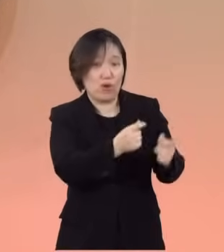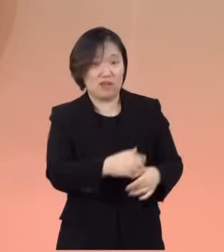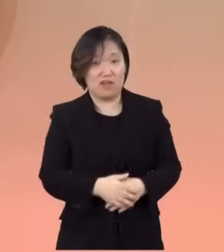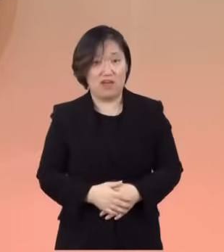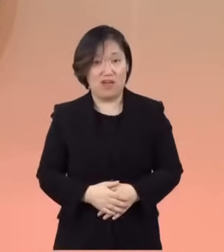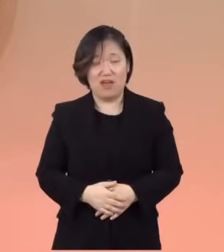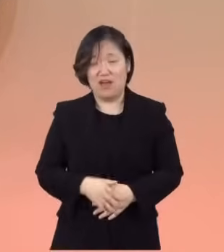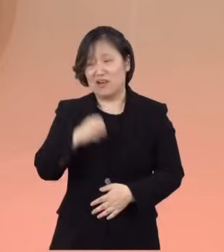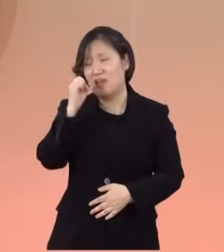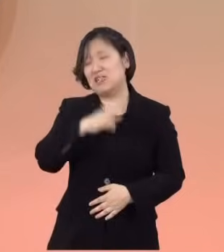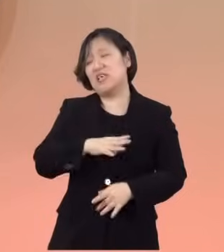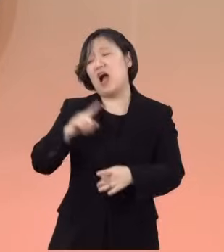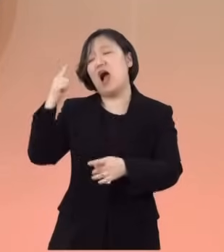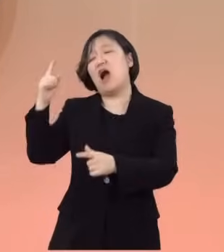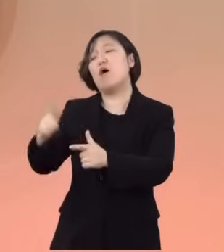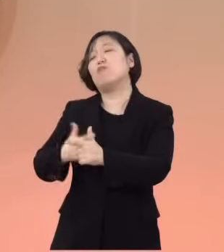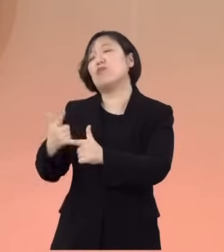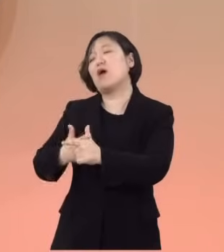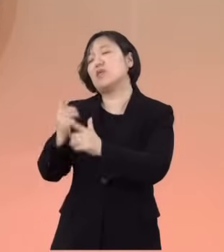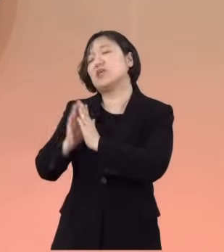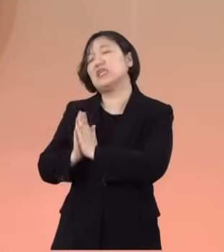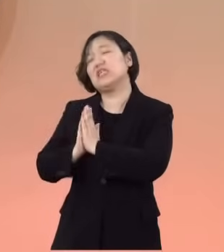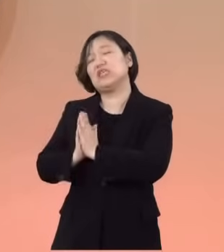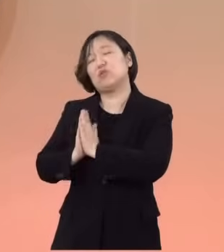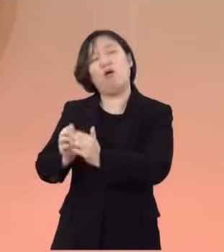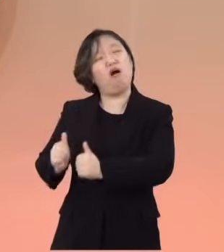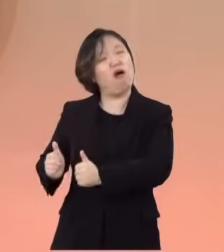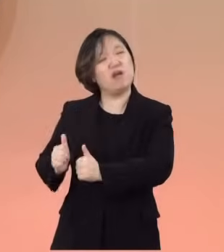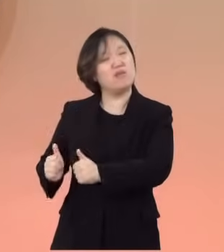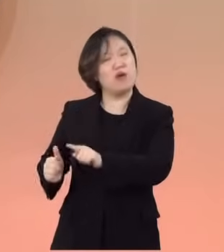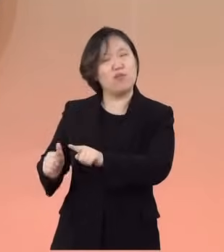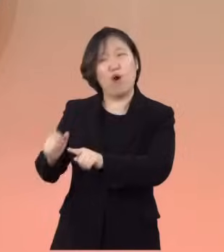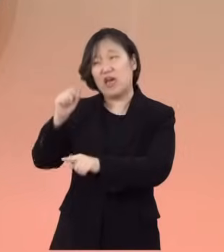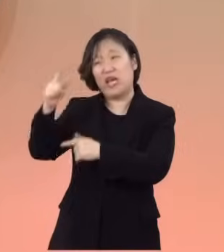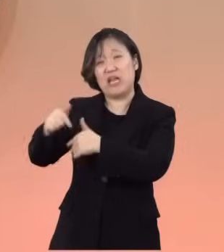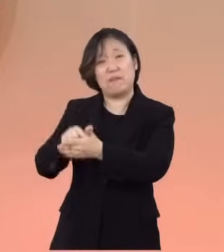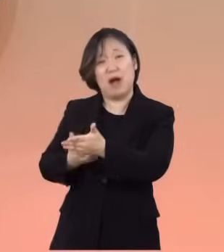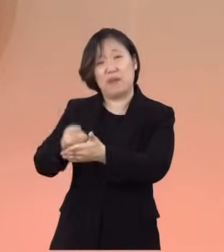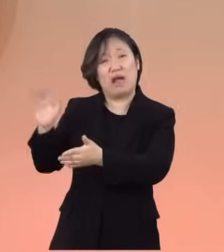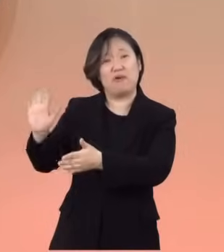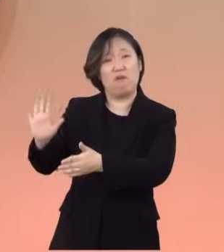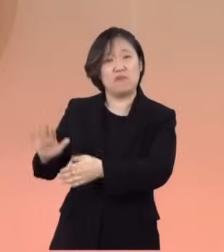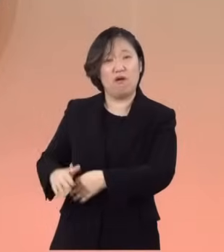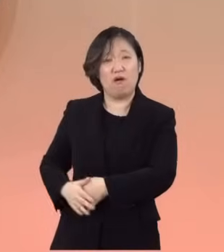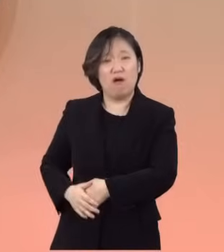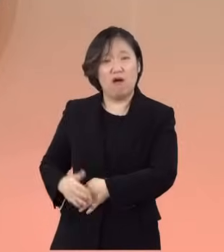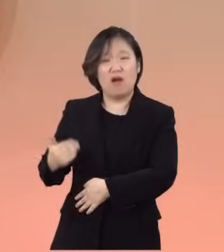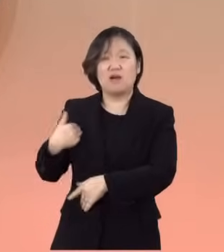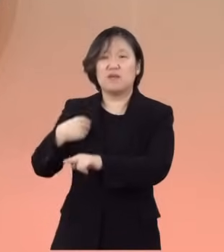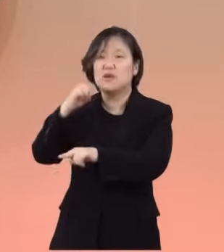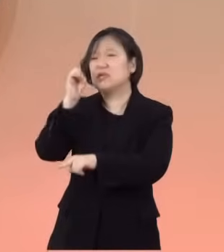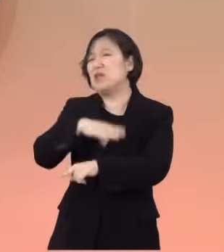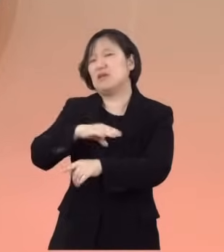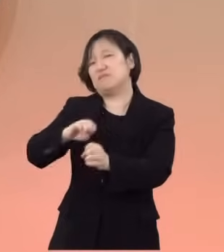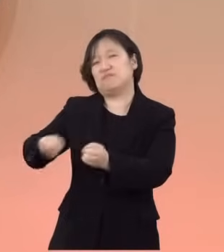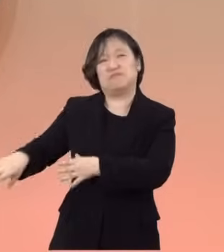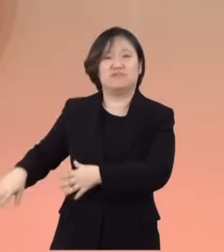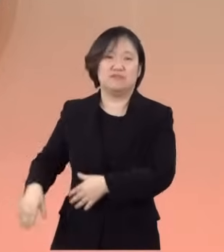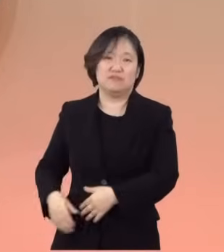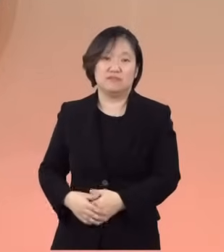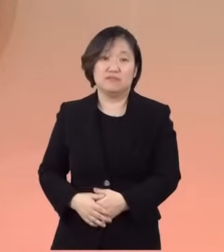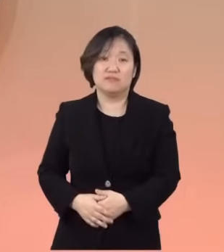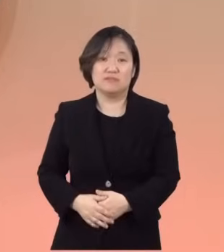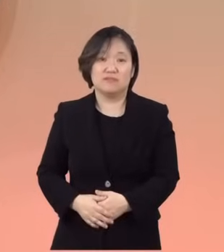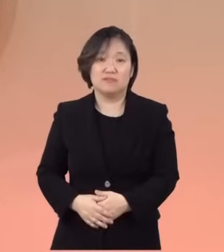덩어리라면 아무리 열심히 기도를 해도 보리심을 일으키지 않으면 진흙 덩어리에 불과하다는